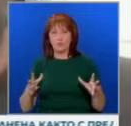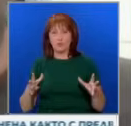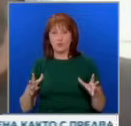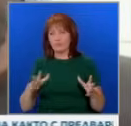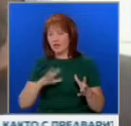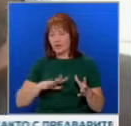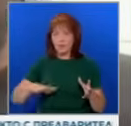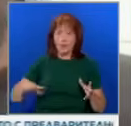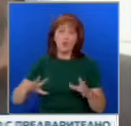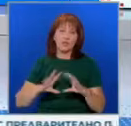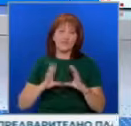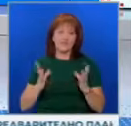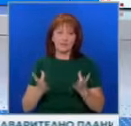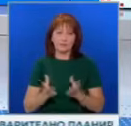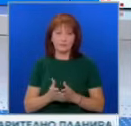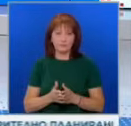както казвате.